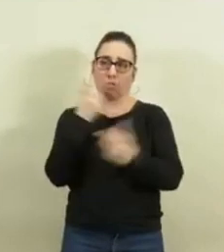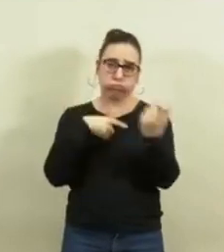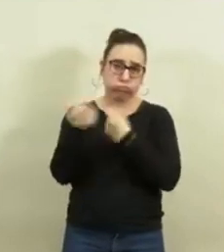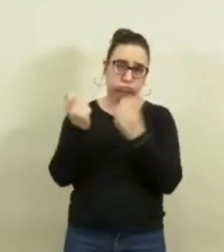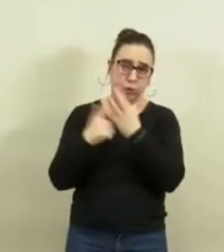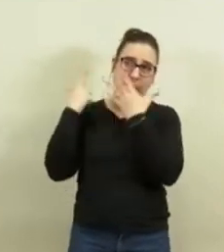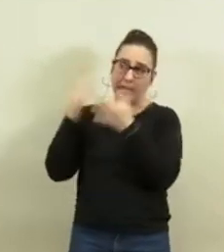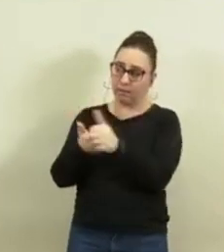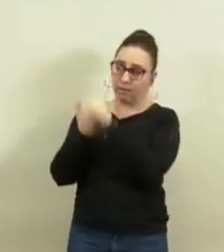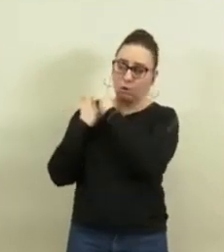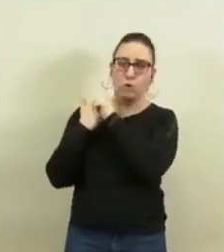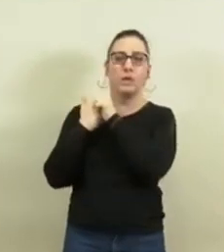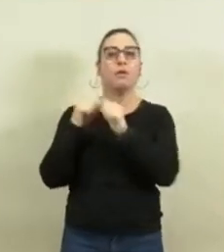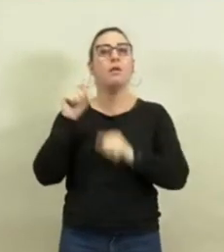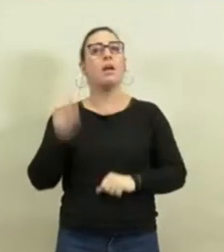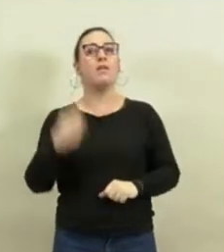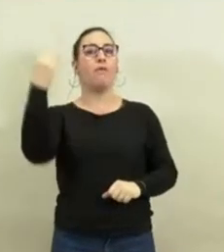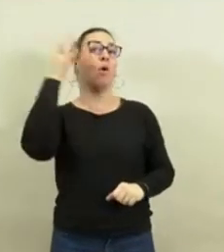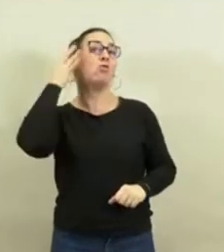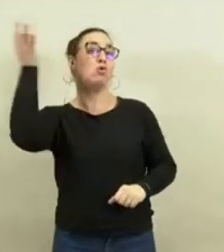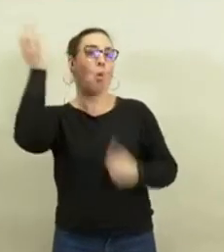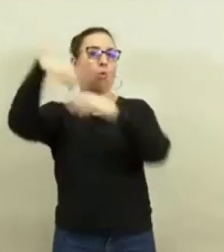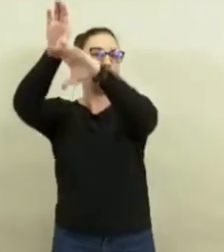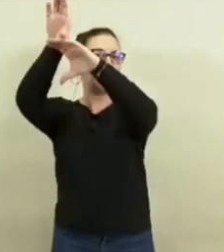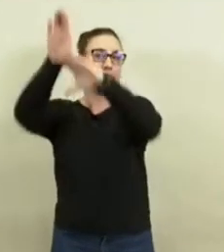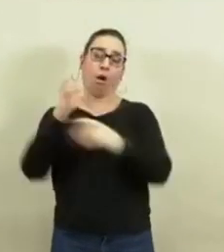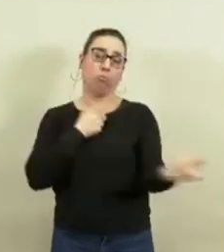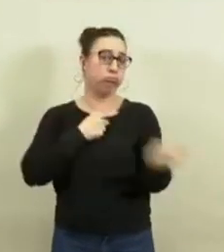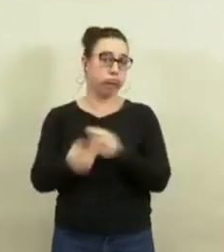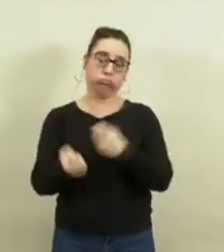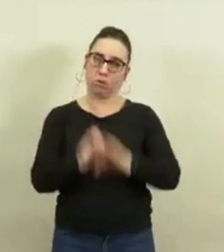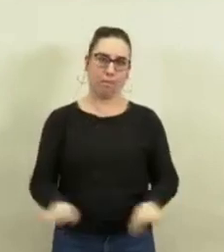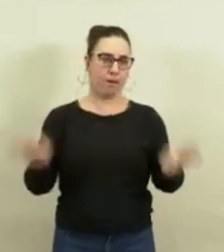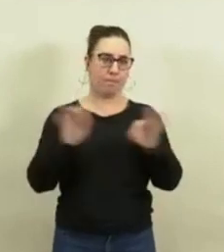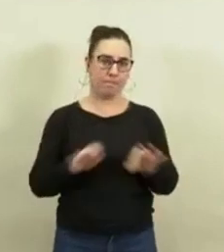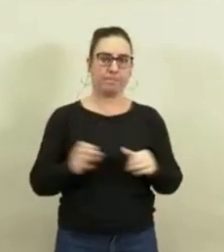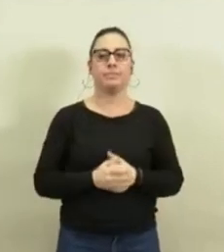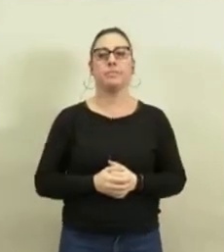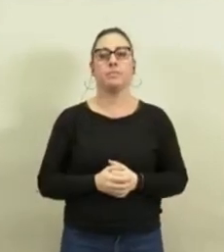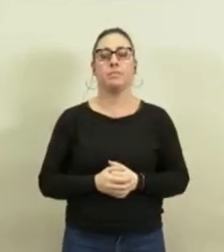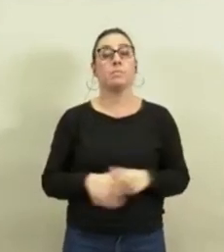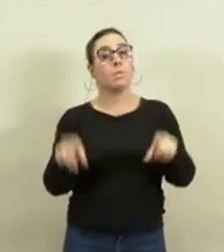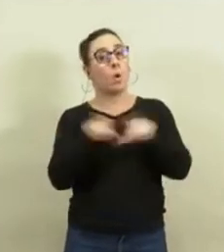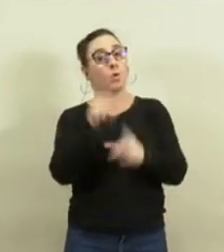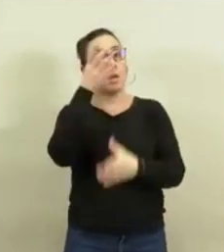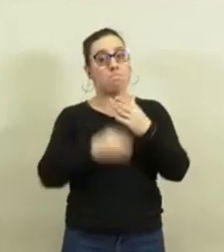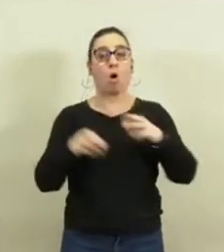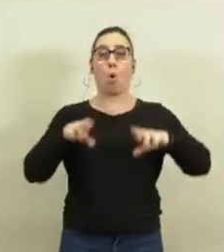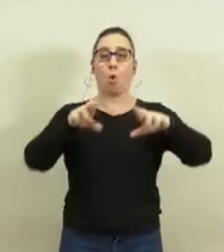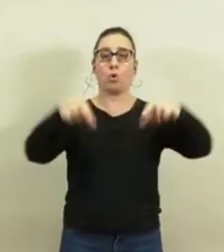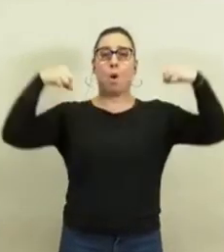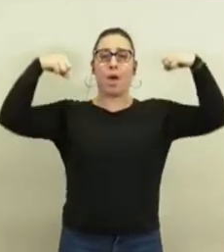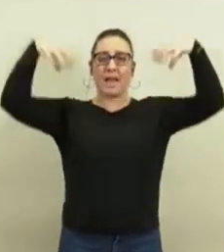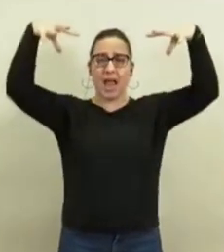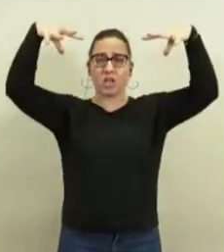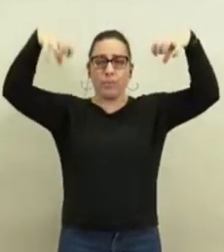2007 qui impose de les équiper de signaux sonores. Rien non plus sur le manque d'éclairage public dans plusieurs